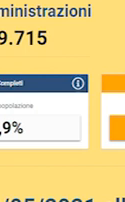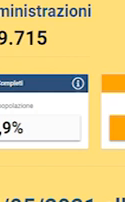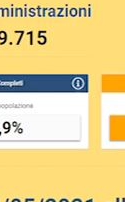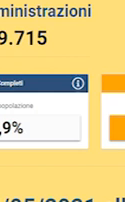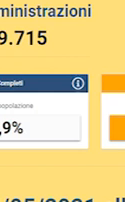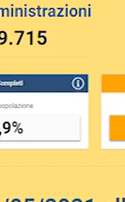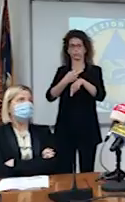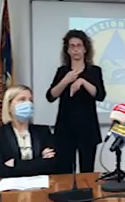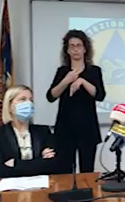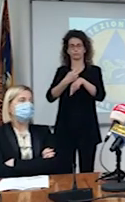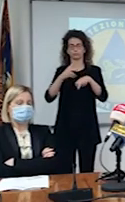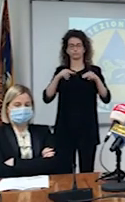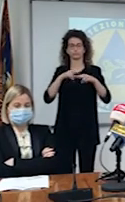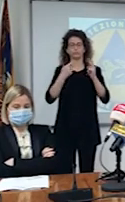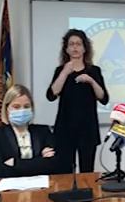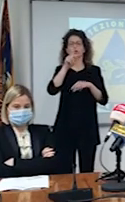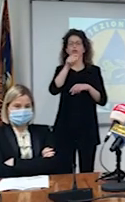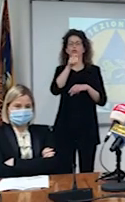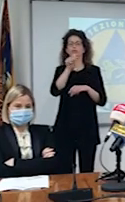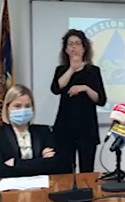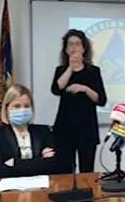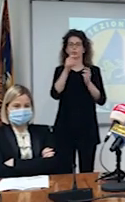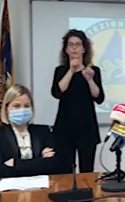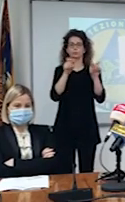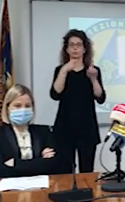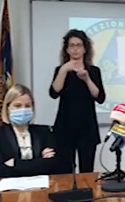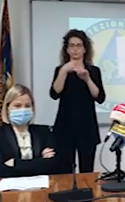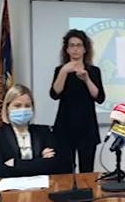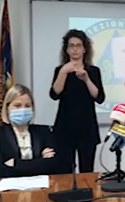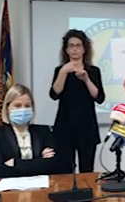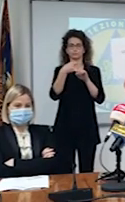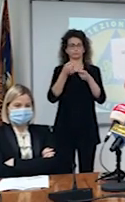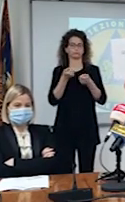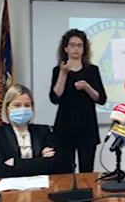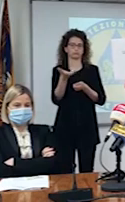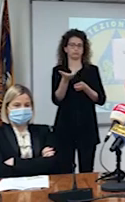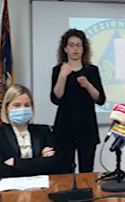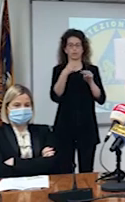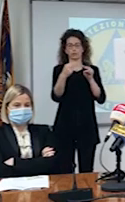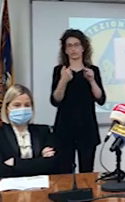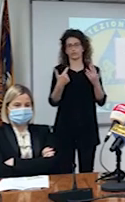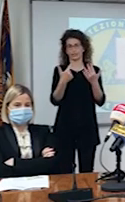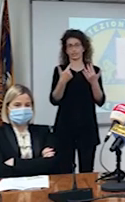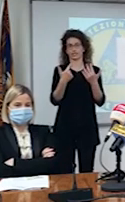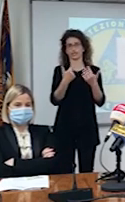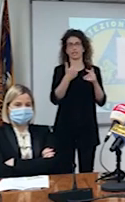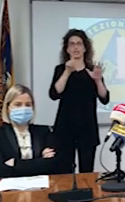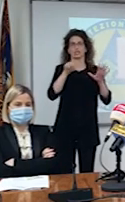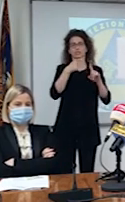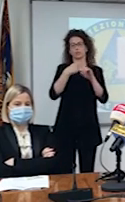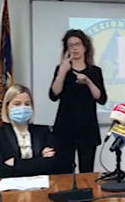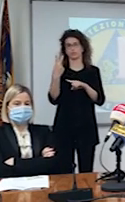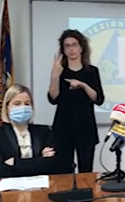aggiunge le prenotazioni sono aperte fino al 16 giugno il problema non è delle dosi che mancano ma della ridistribuzione